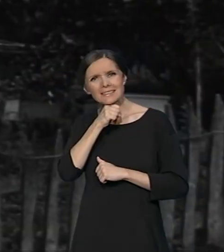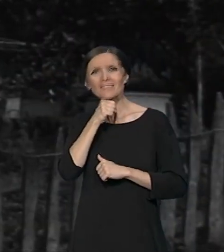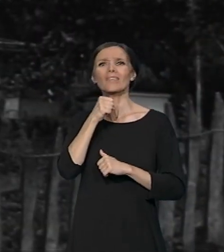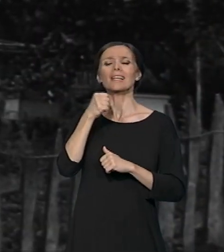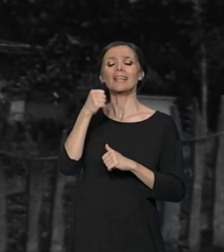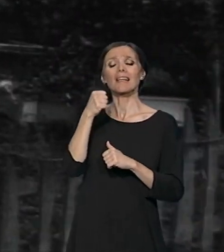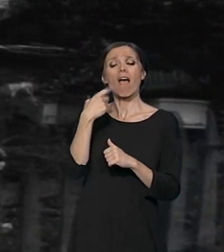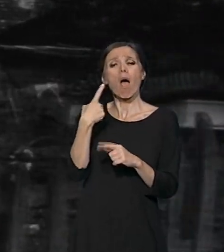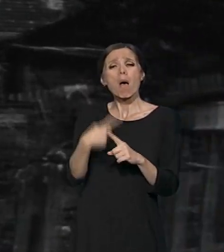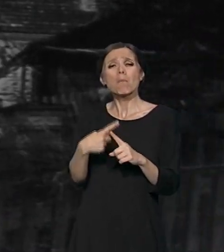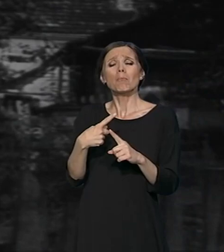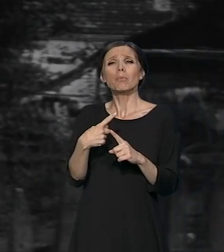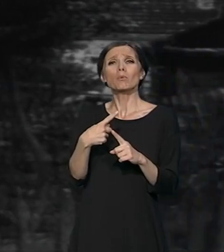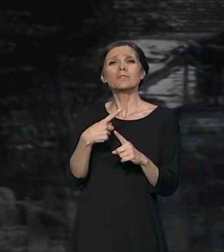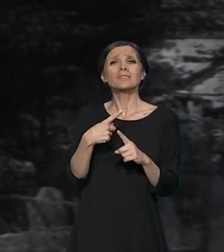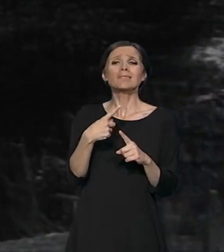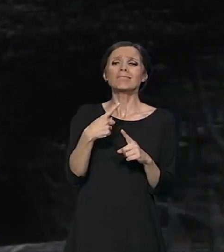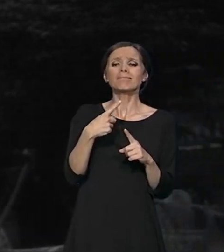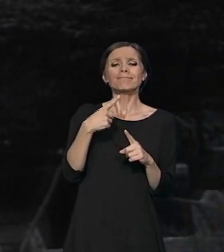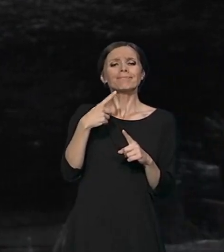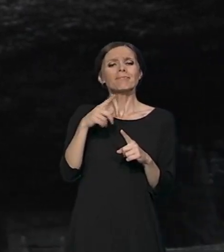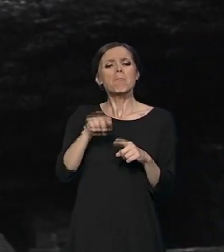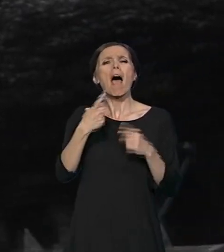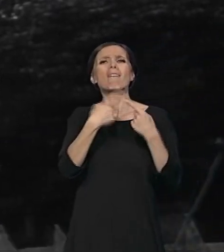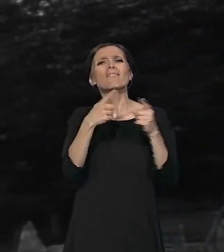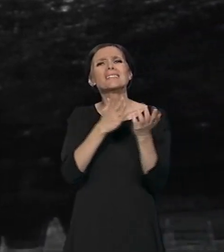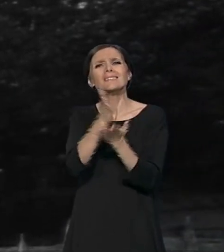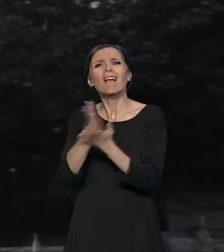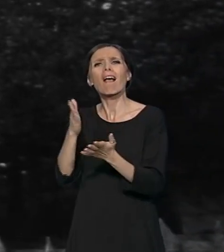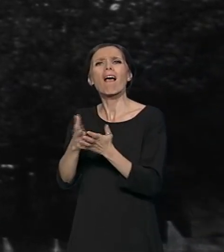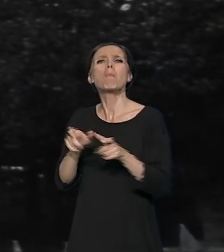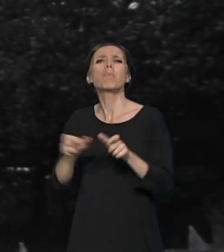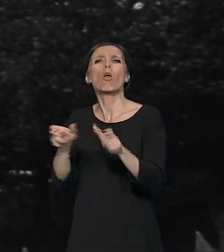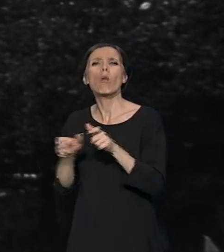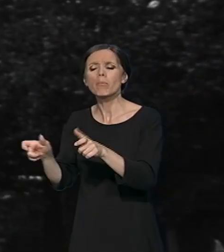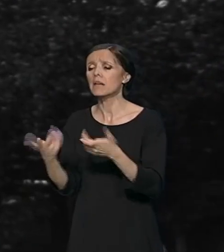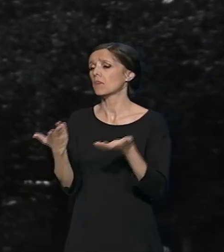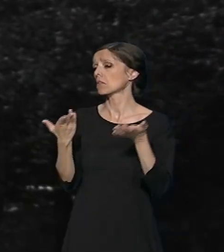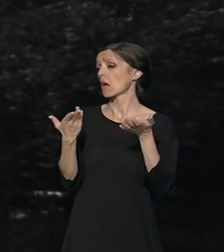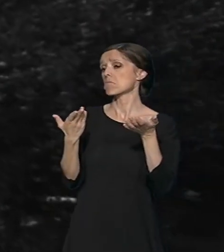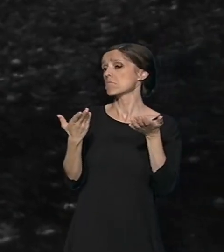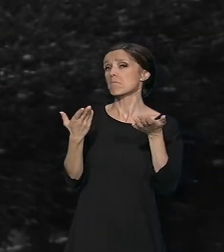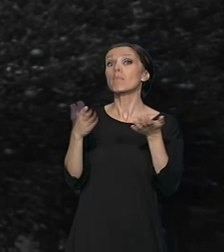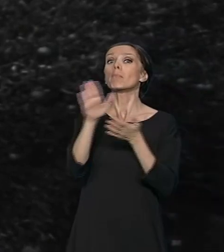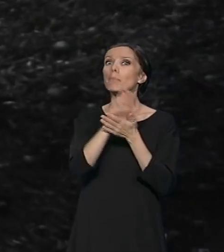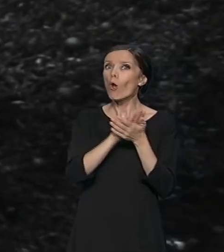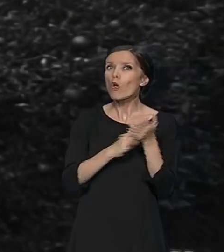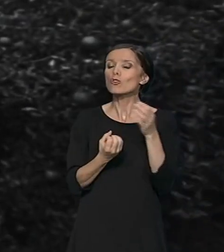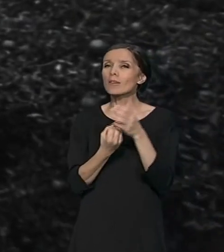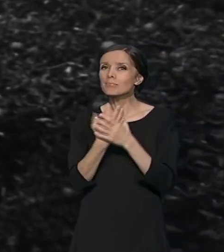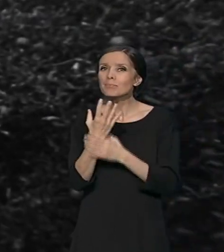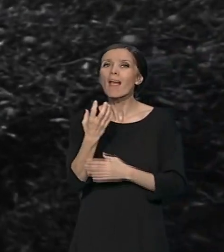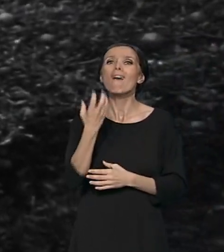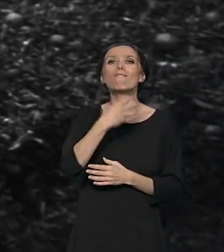Razvijana je neka druga vrsta poljoprivredne delatnosti, uključujući i voćarstvo koje polako